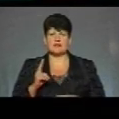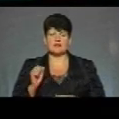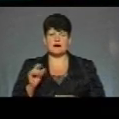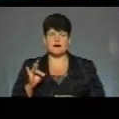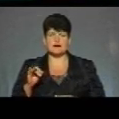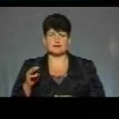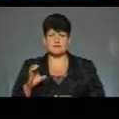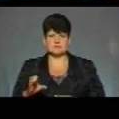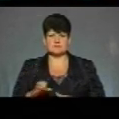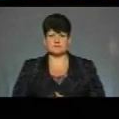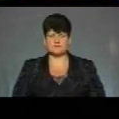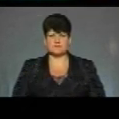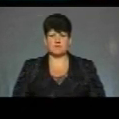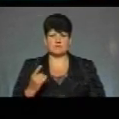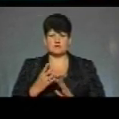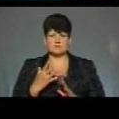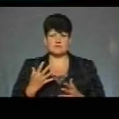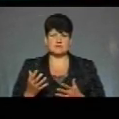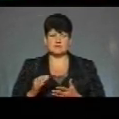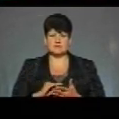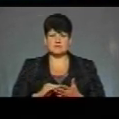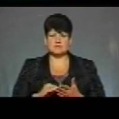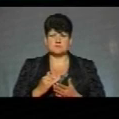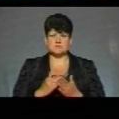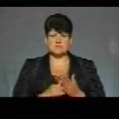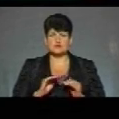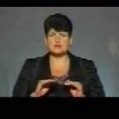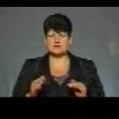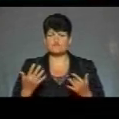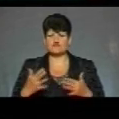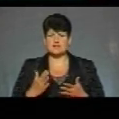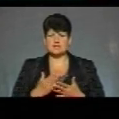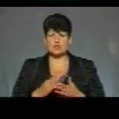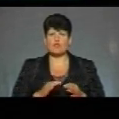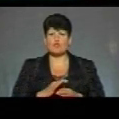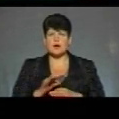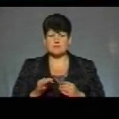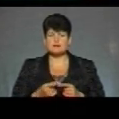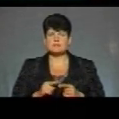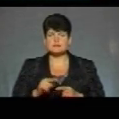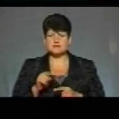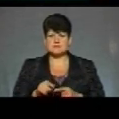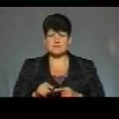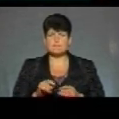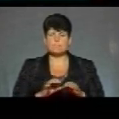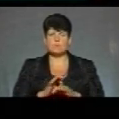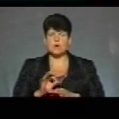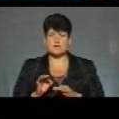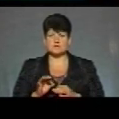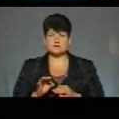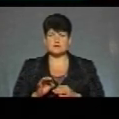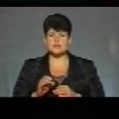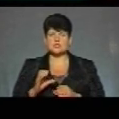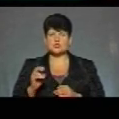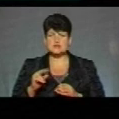підприємці. В першу чергу ми складали список із цих діток, які в нас вже є в проєкті, як я казала. Тобто це є проєкт «Соціально-педагогічна